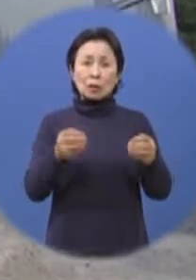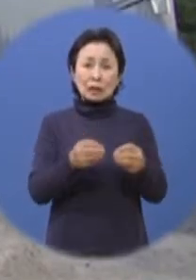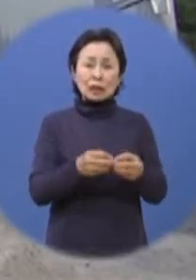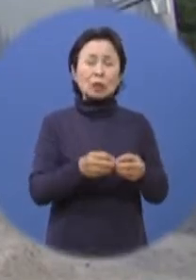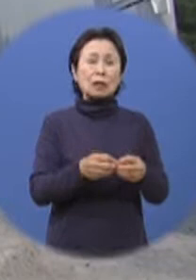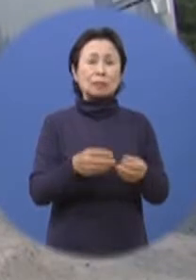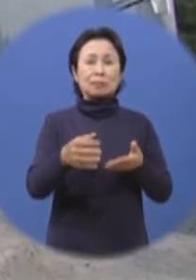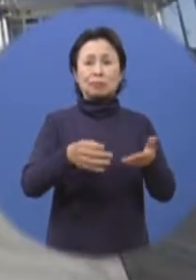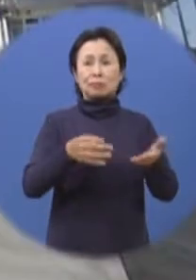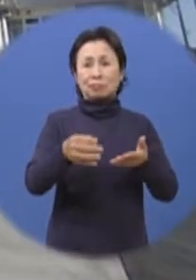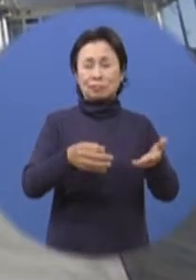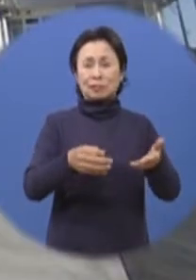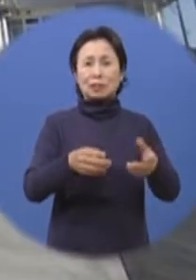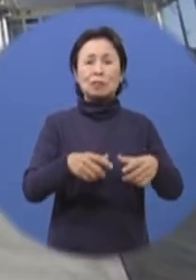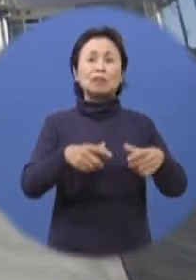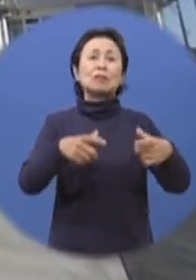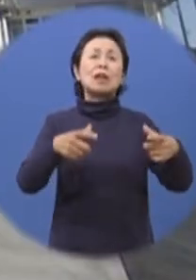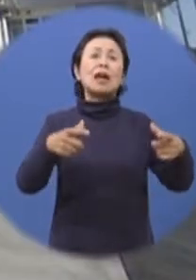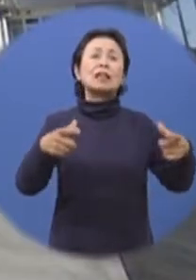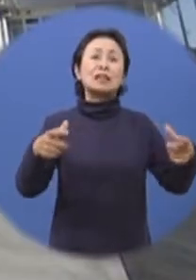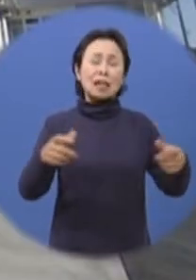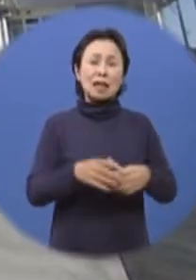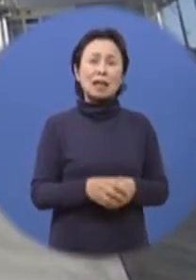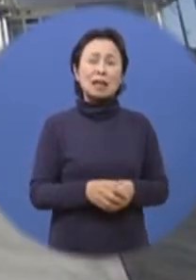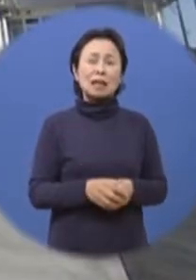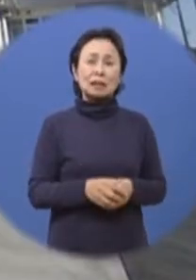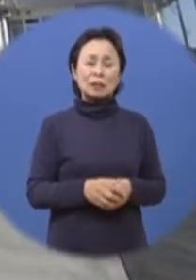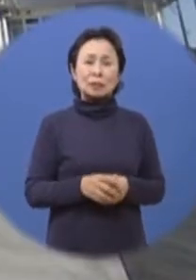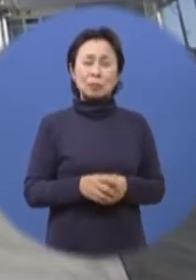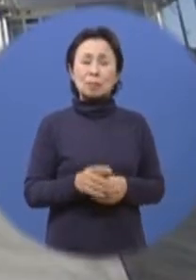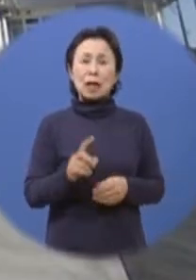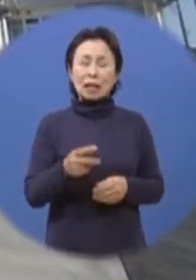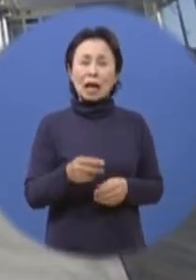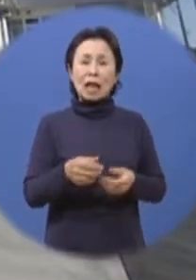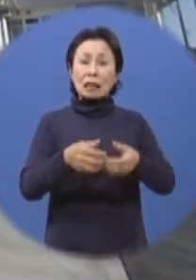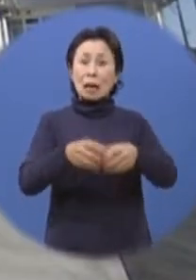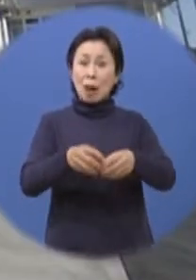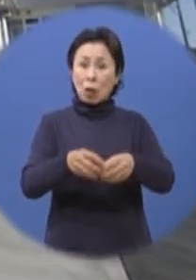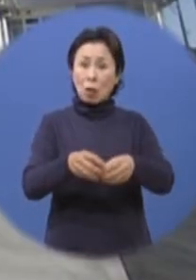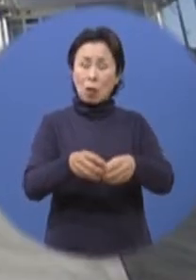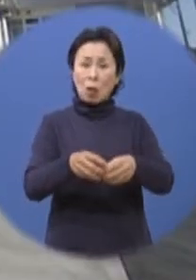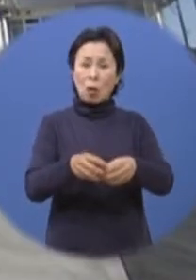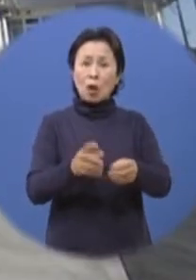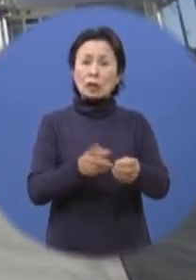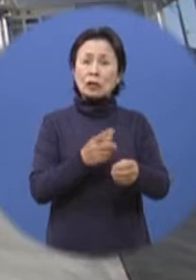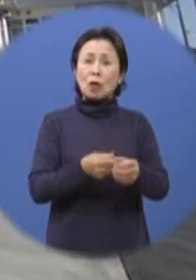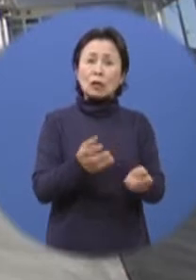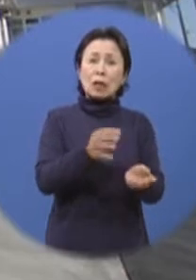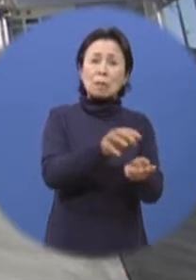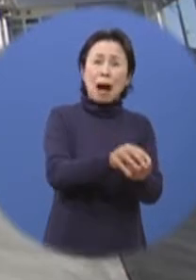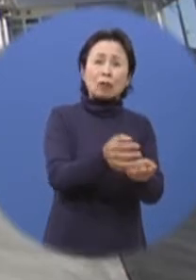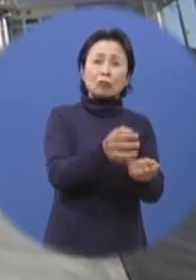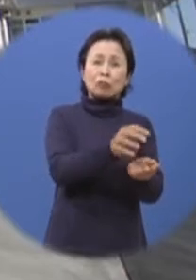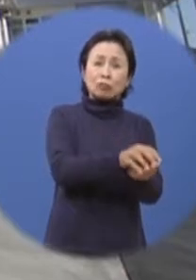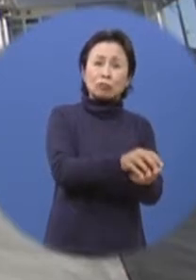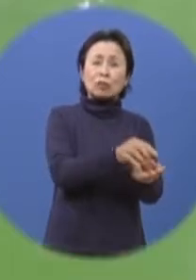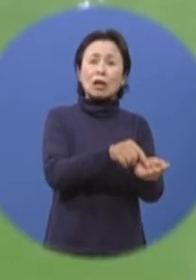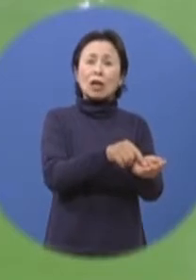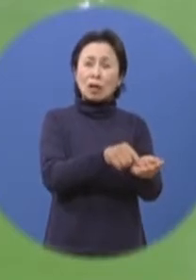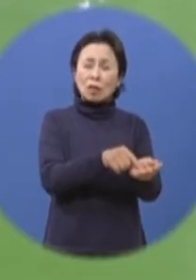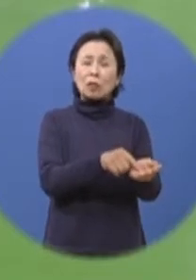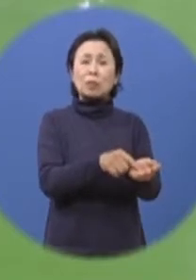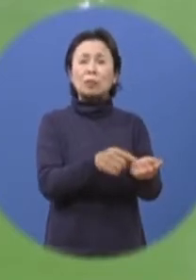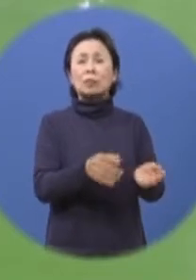てあの建物もやるあるいは10 p 鮮度で言うでダムをパックしだりするその他でもモーションであるされ